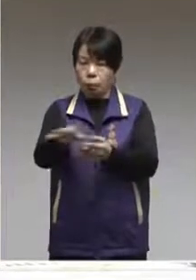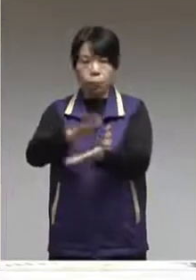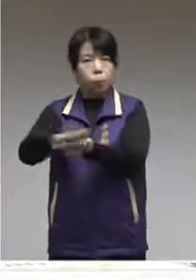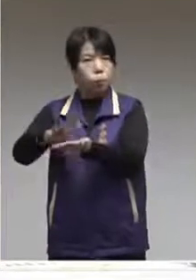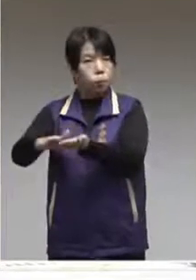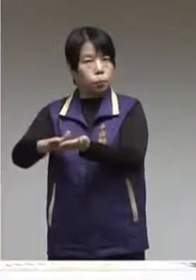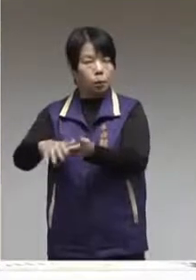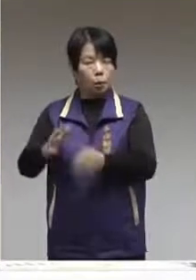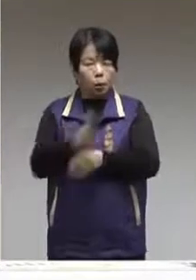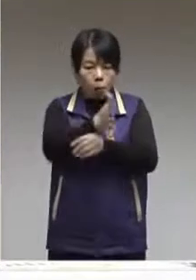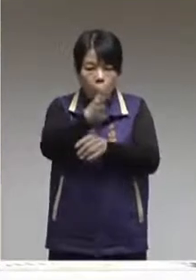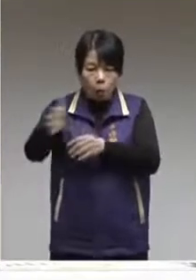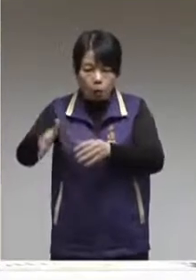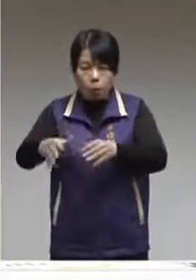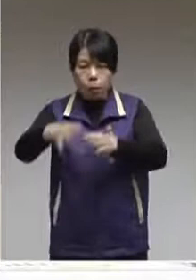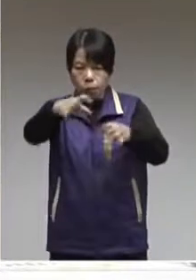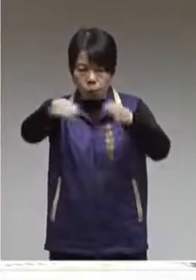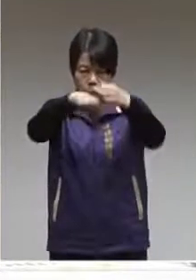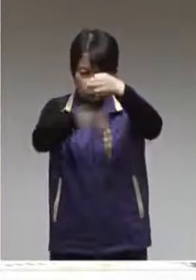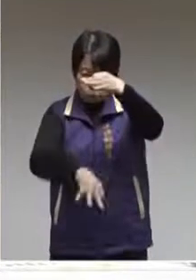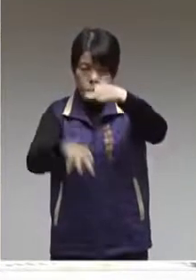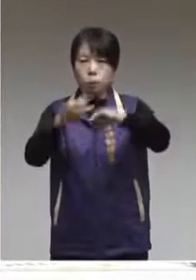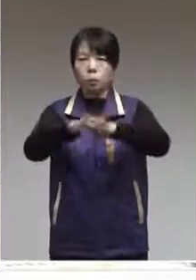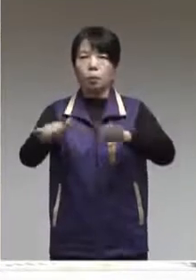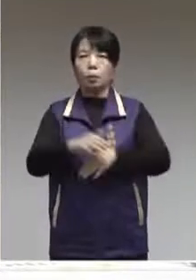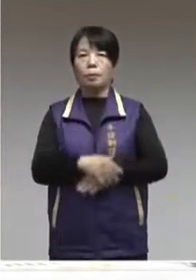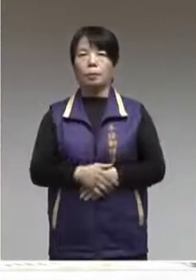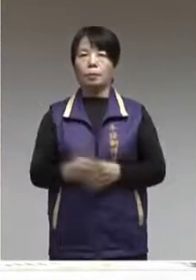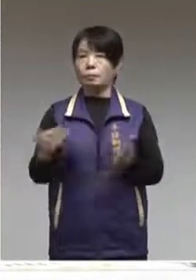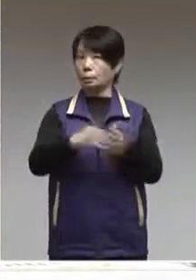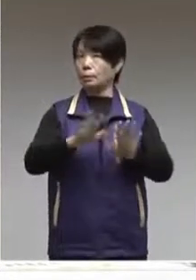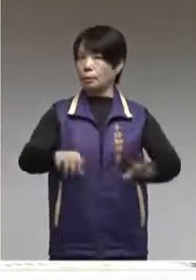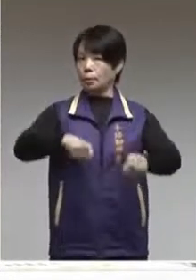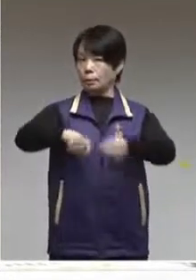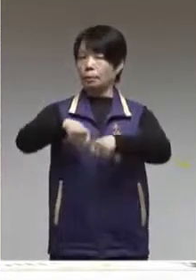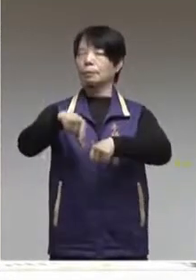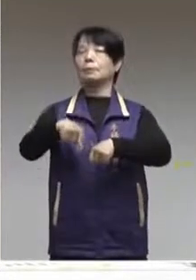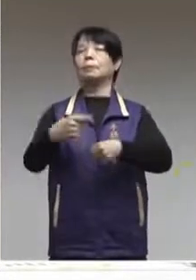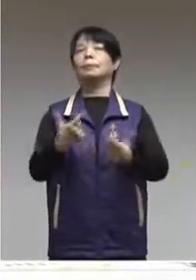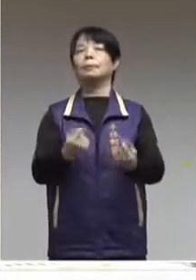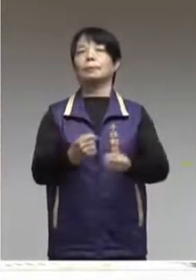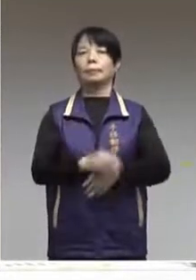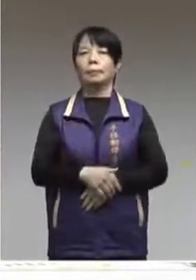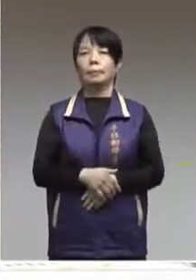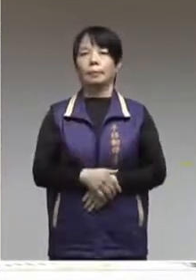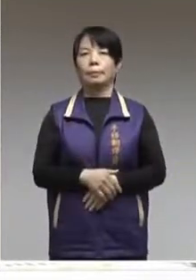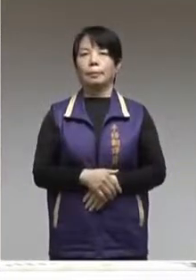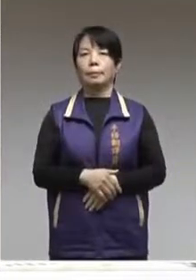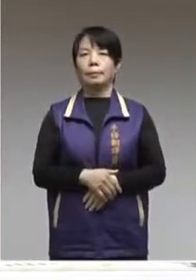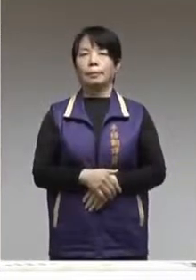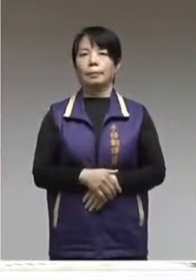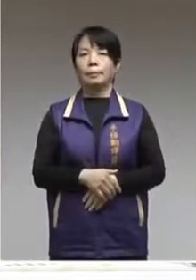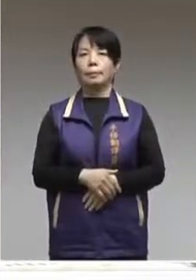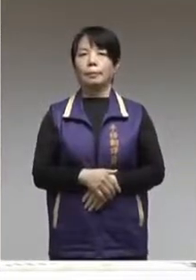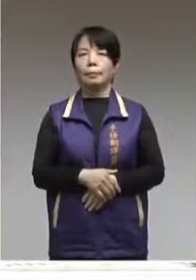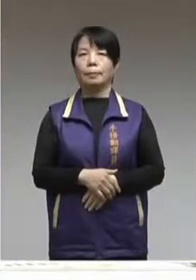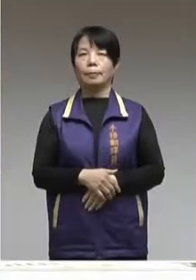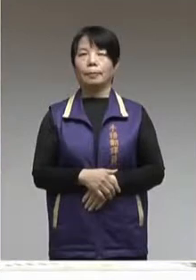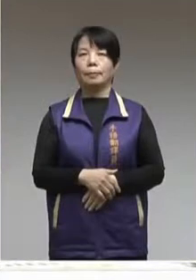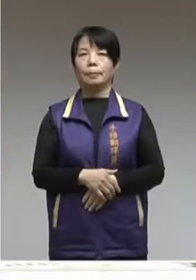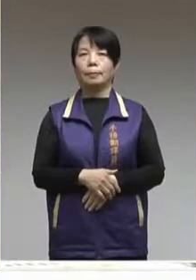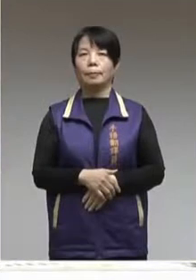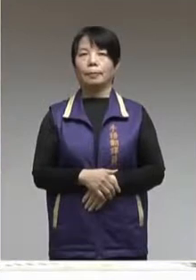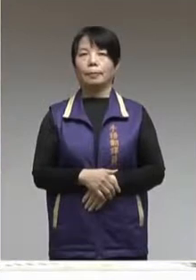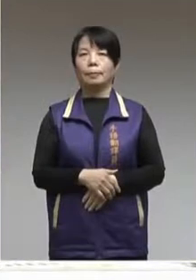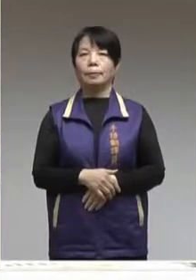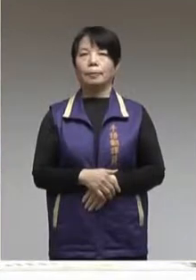来进行疫调框列隔离。好，到目前为止我们这个并没有到目前呢，哈，